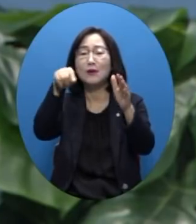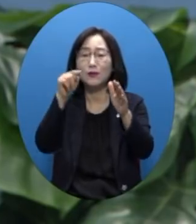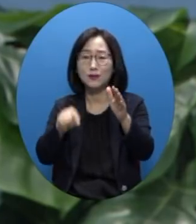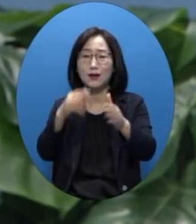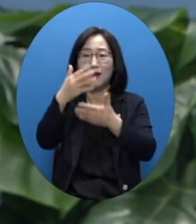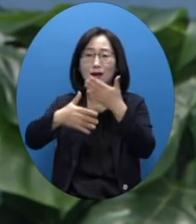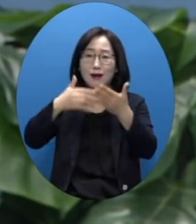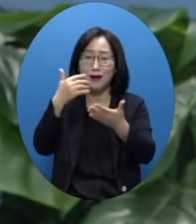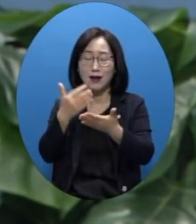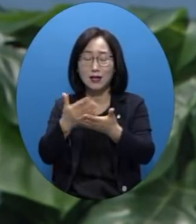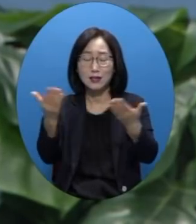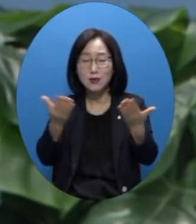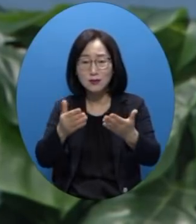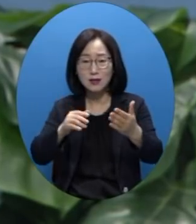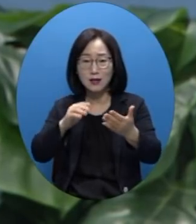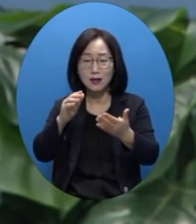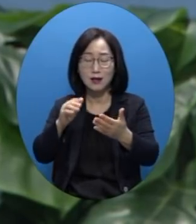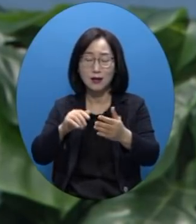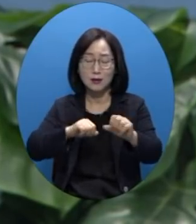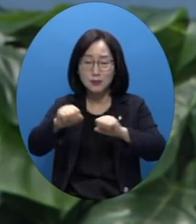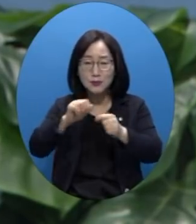역사를 베풀어 주셔서